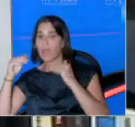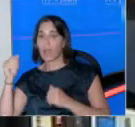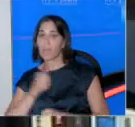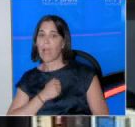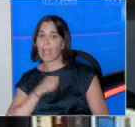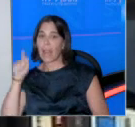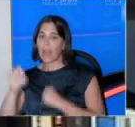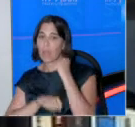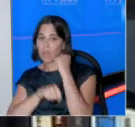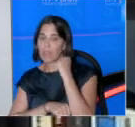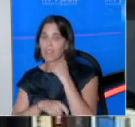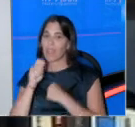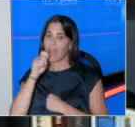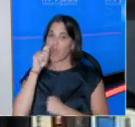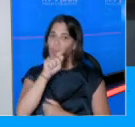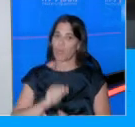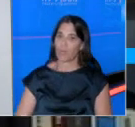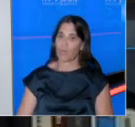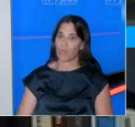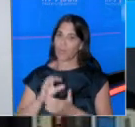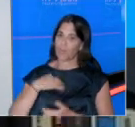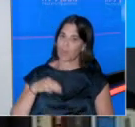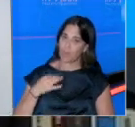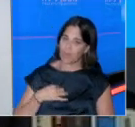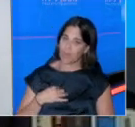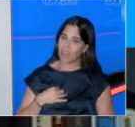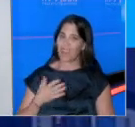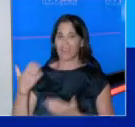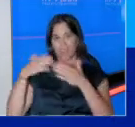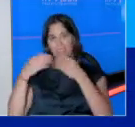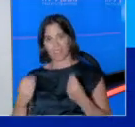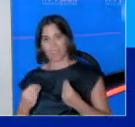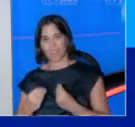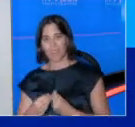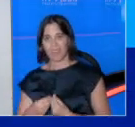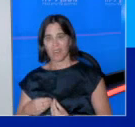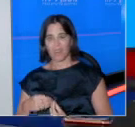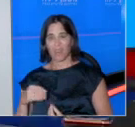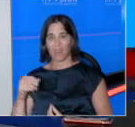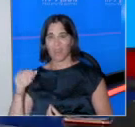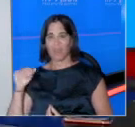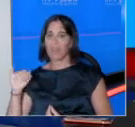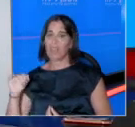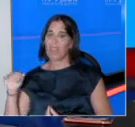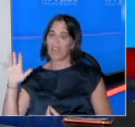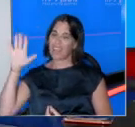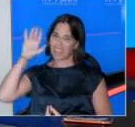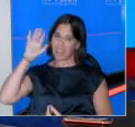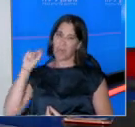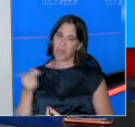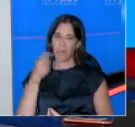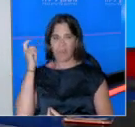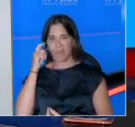זה יהיה איתו. מה שלומך? אהלן, ערב טוב. יהודה, תשמע, כולם עכשיו בטח חושבים,